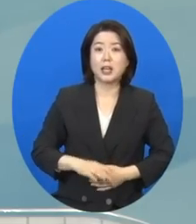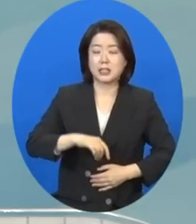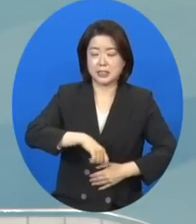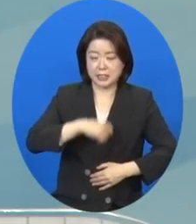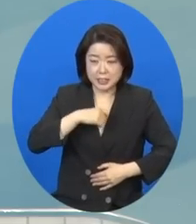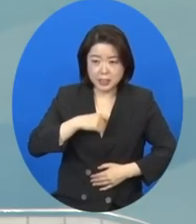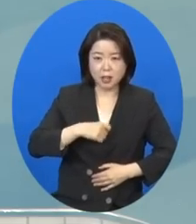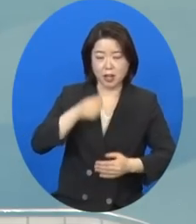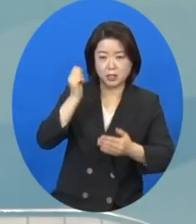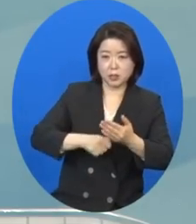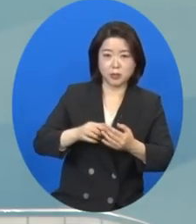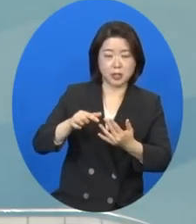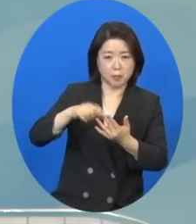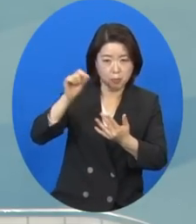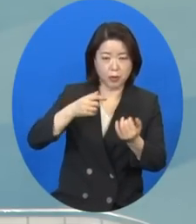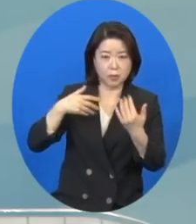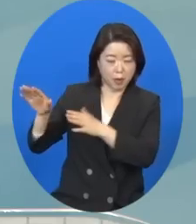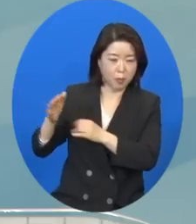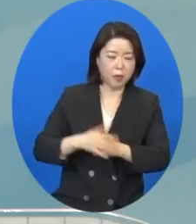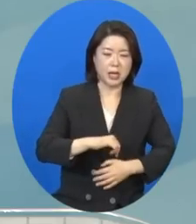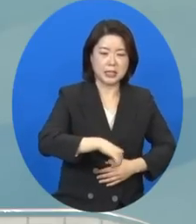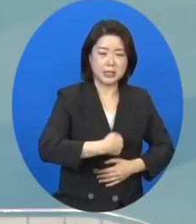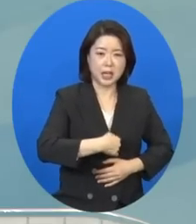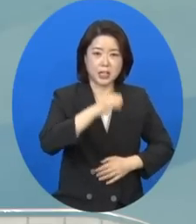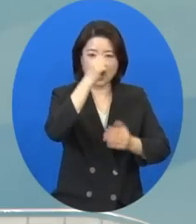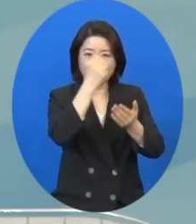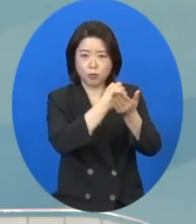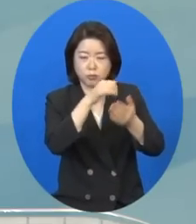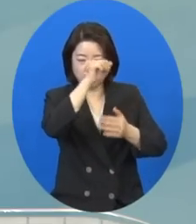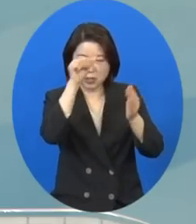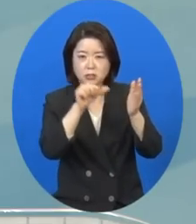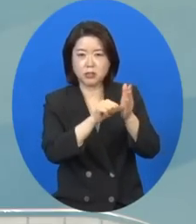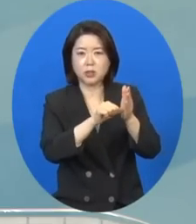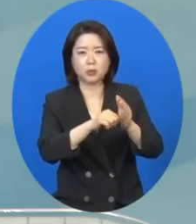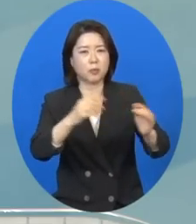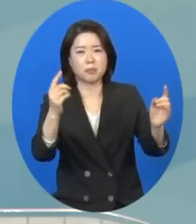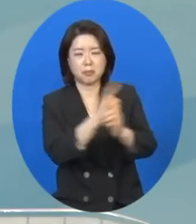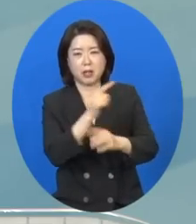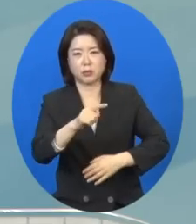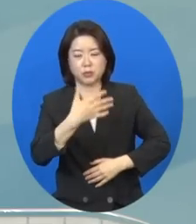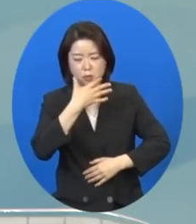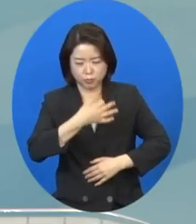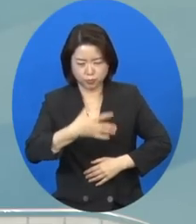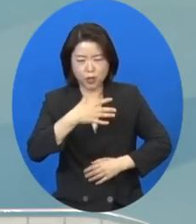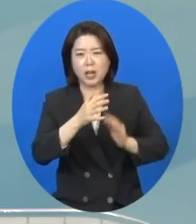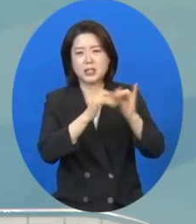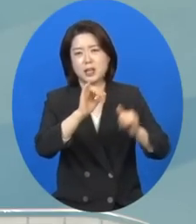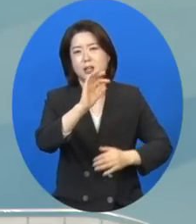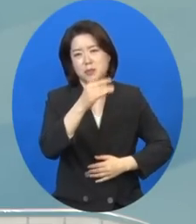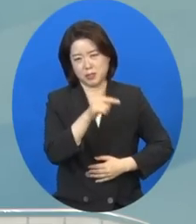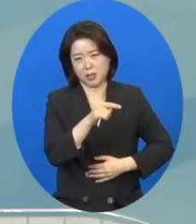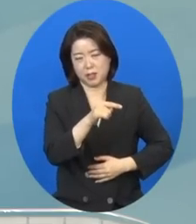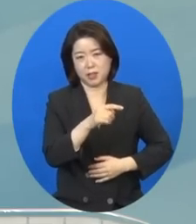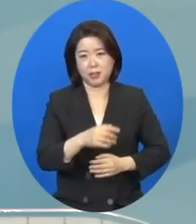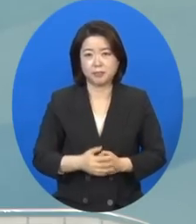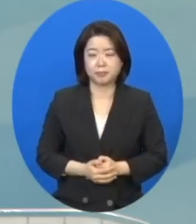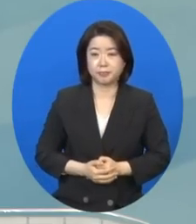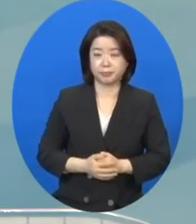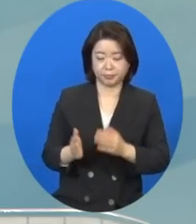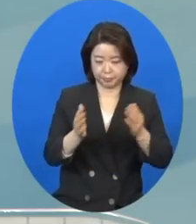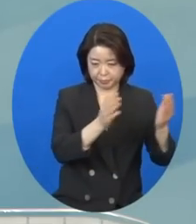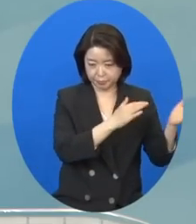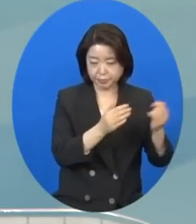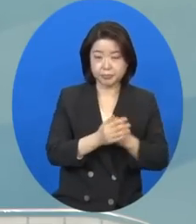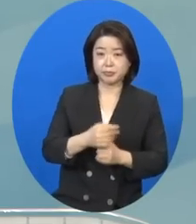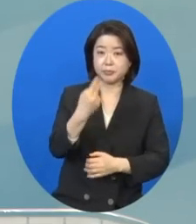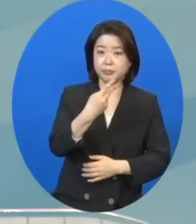자신의 운명도 포기해버리는 그런 불행한 인물이 되고 말았습니다 2015년입니다